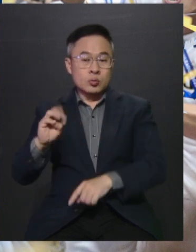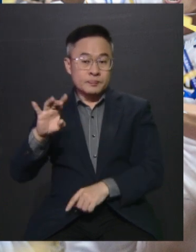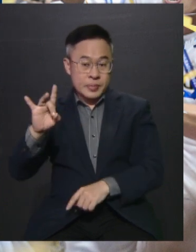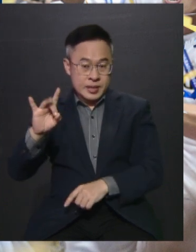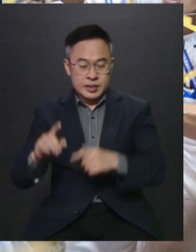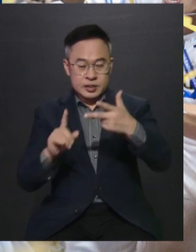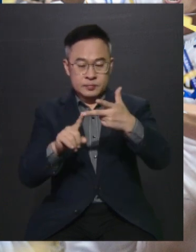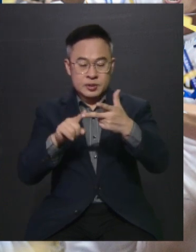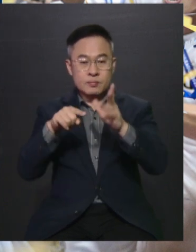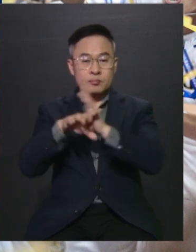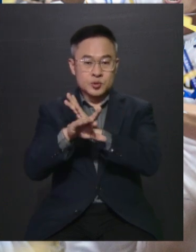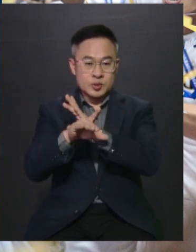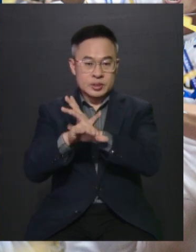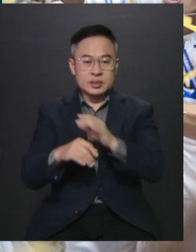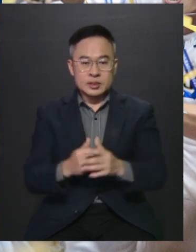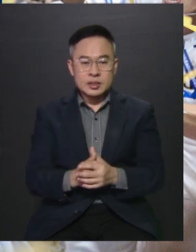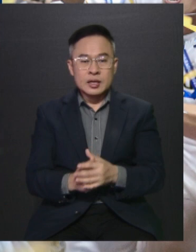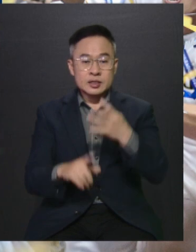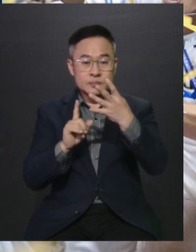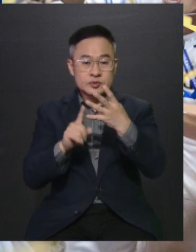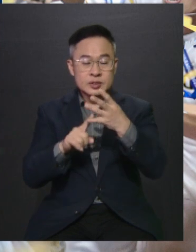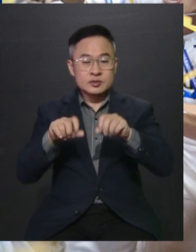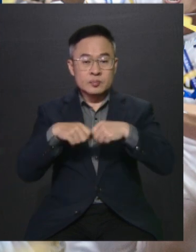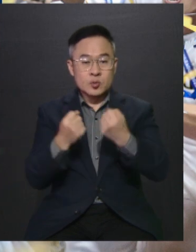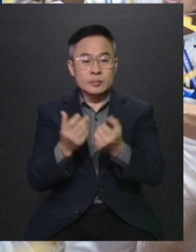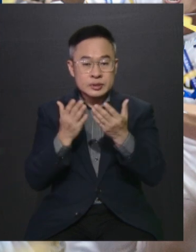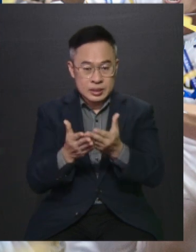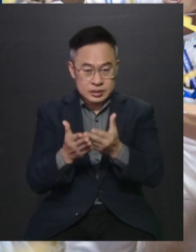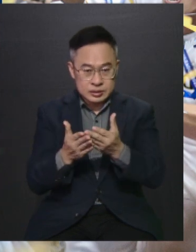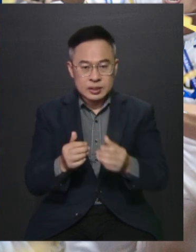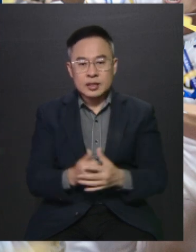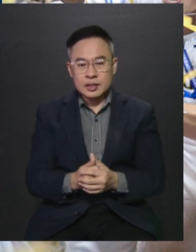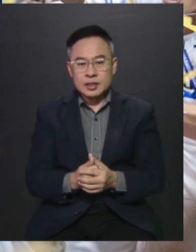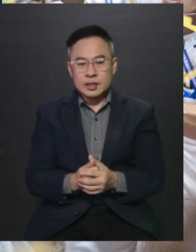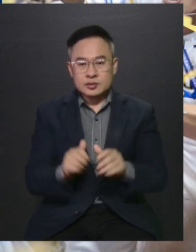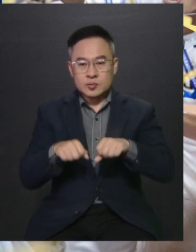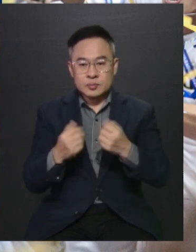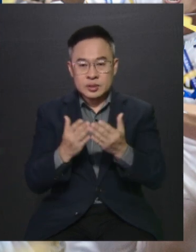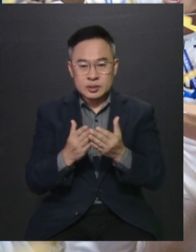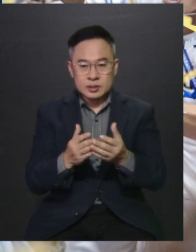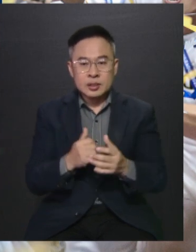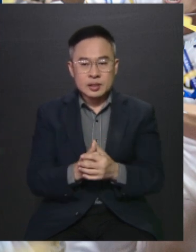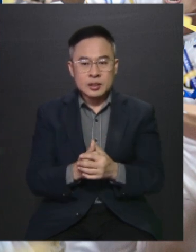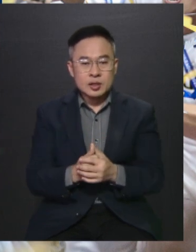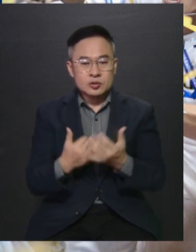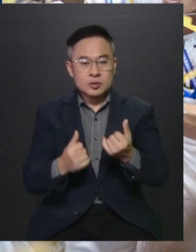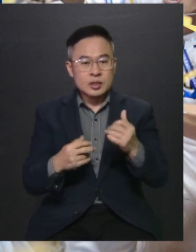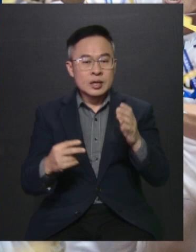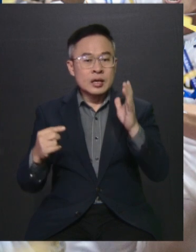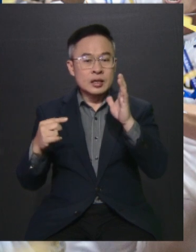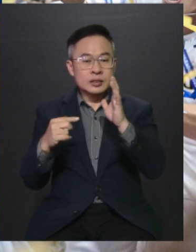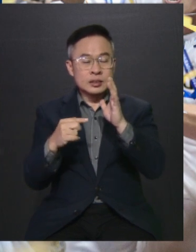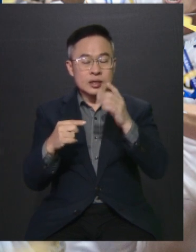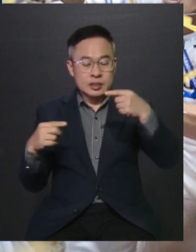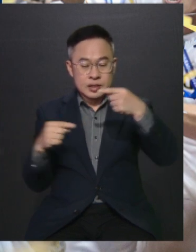รีนะคะ57คะแนนการท่าเรือ ASM เนี่ยแซงไม่ได้ละแต่มีโอกาสที่การท่าเรือ ASM จะถูกแซงในเกมนัดสุดท้ายเหมือนกันเ